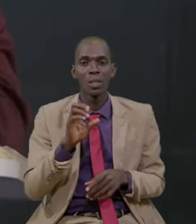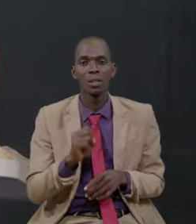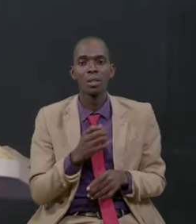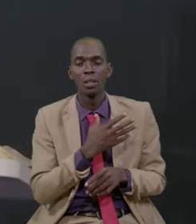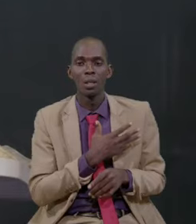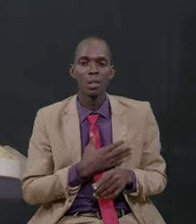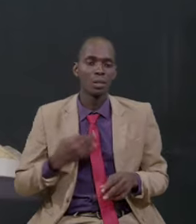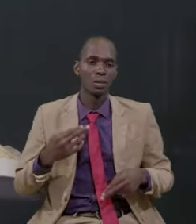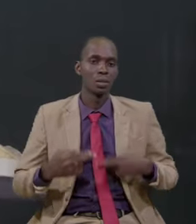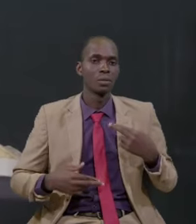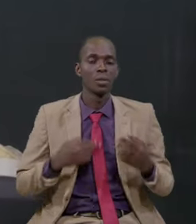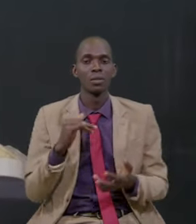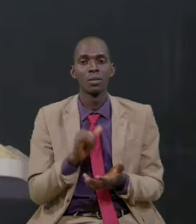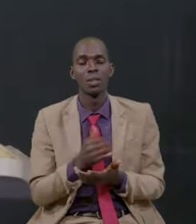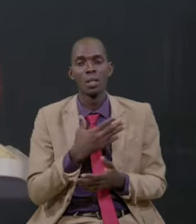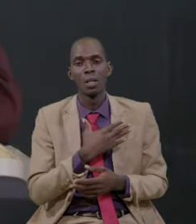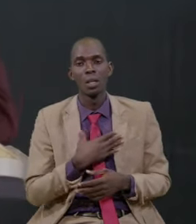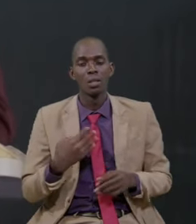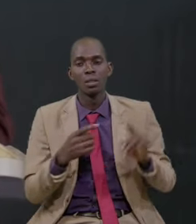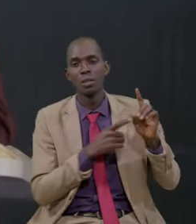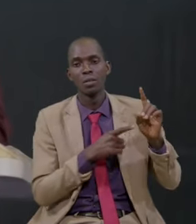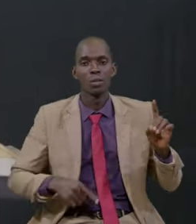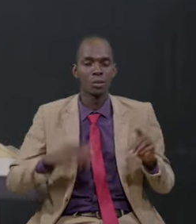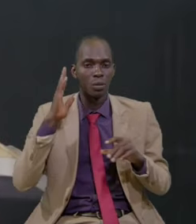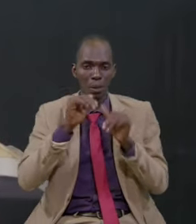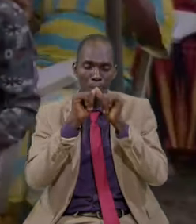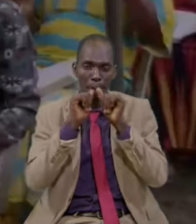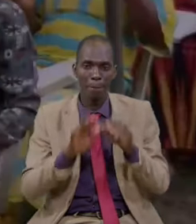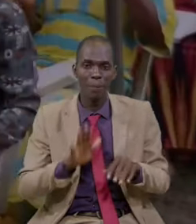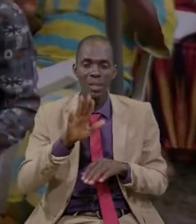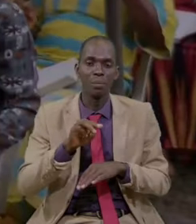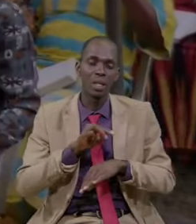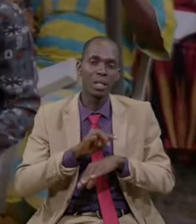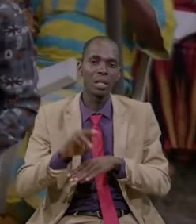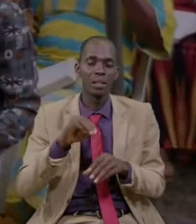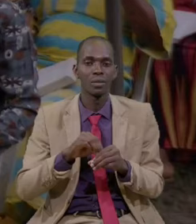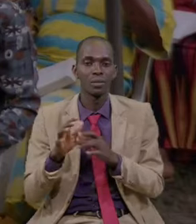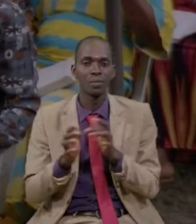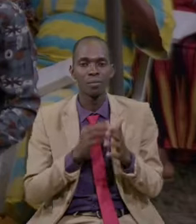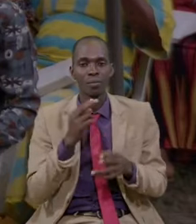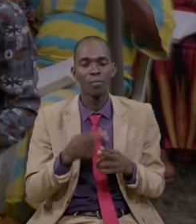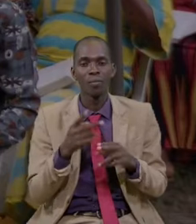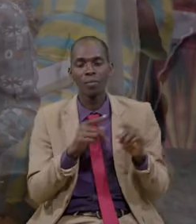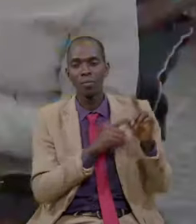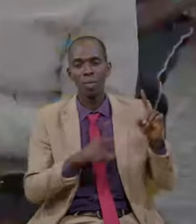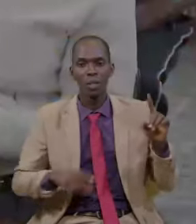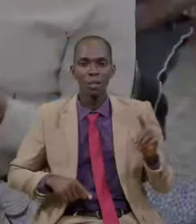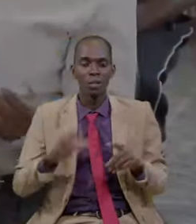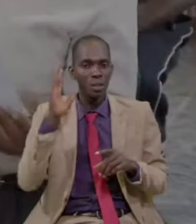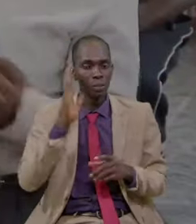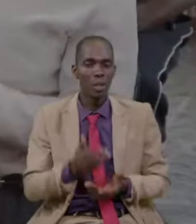ravivons cela. Et le Seigneur bénira votre ministère. Le Seigneur va vous